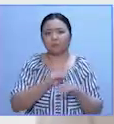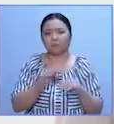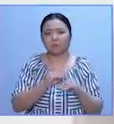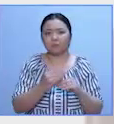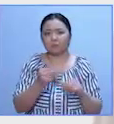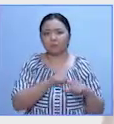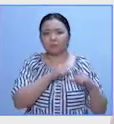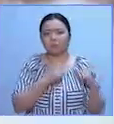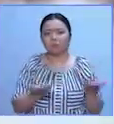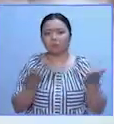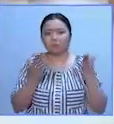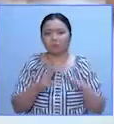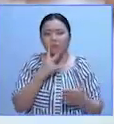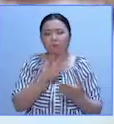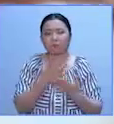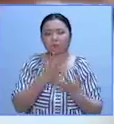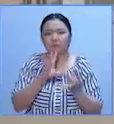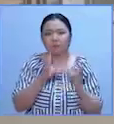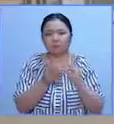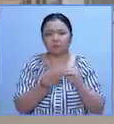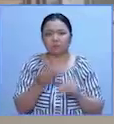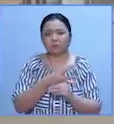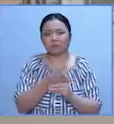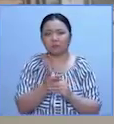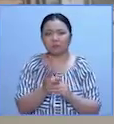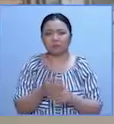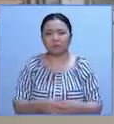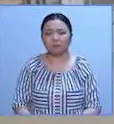анық. Мөлдір Сағидолла, Анатолий Класин, Ертіс Ақпарат, Ақтоғай ауданынан.